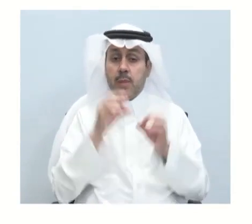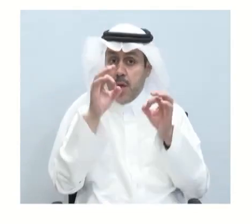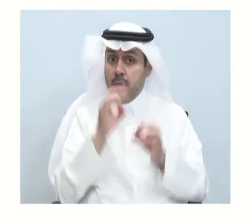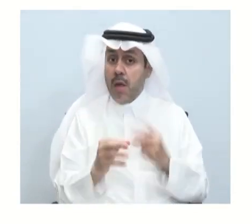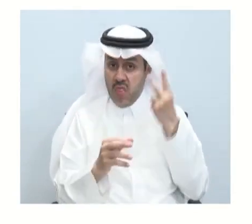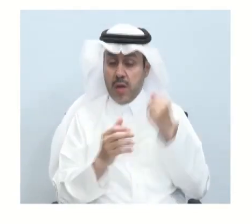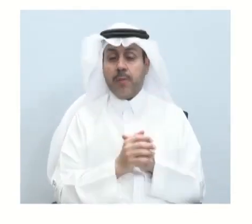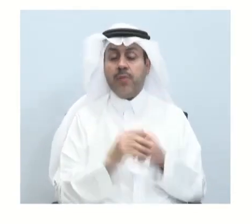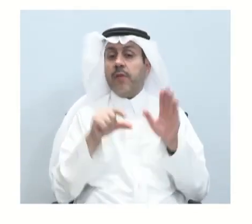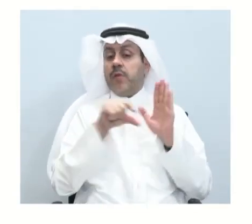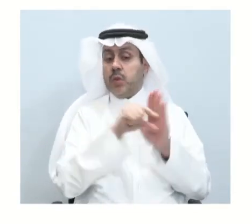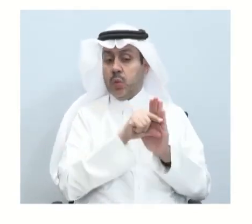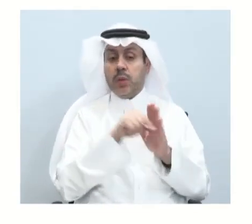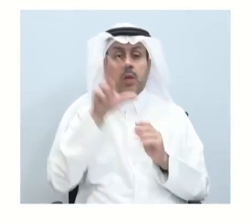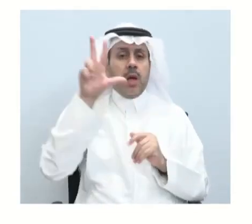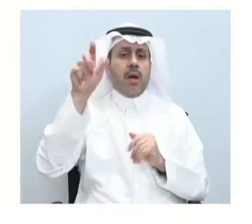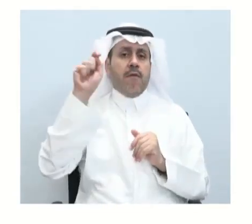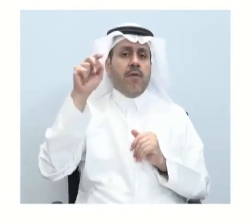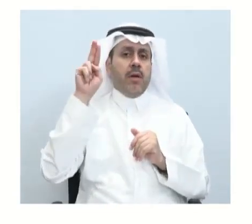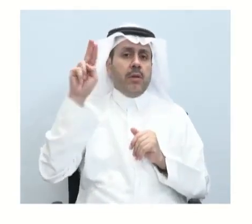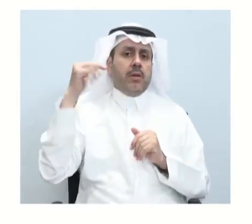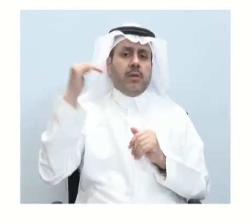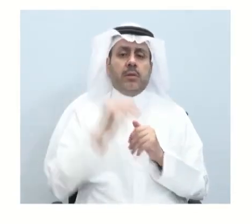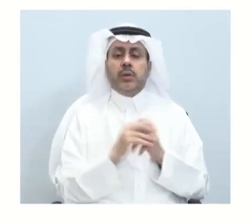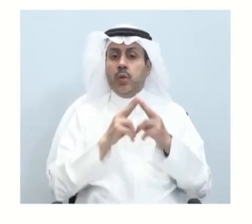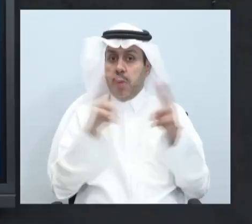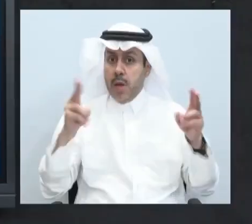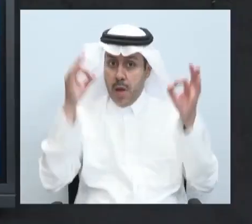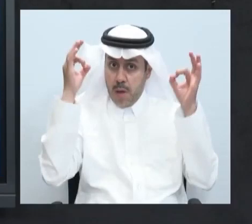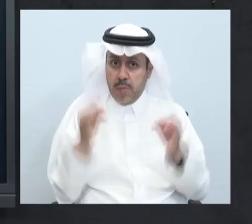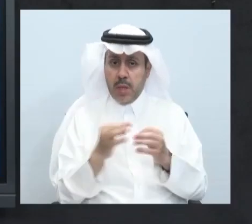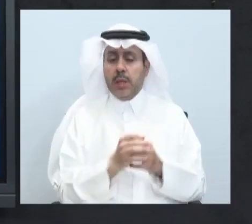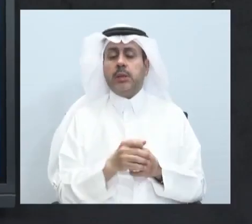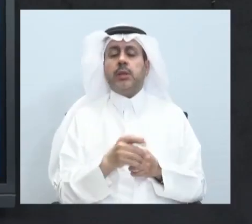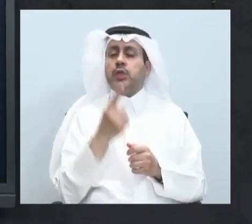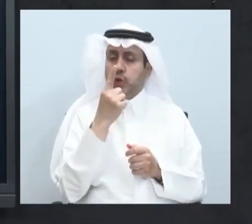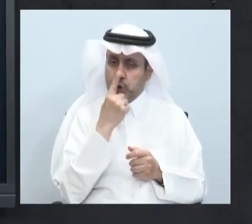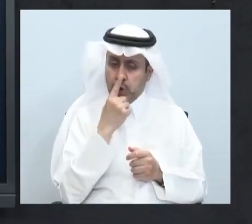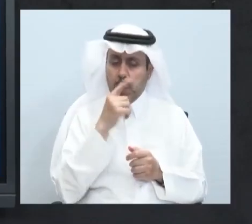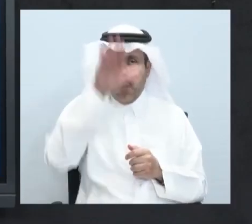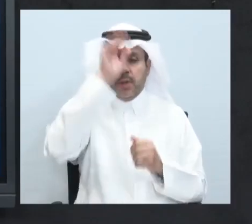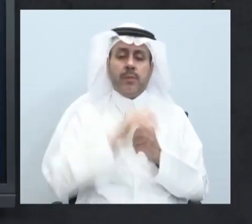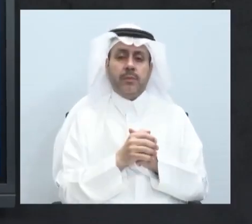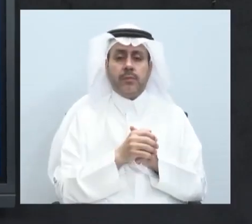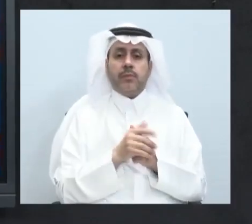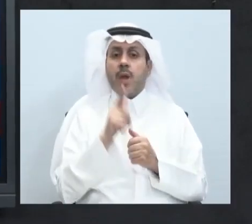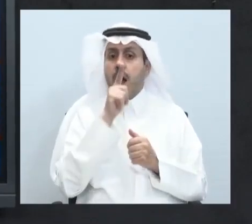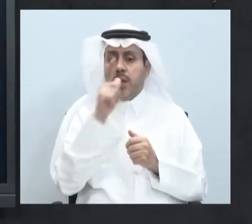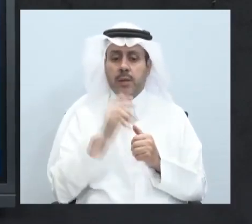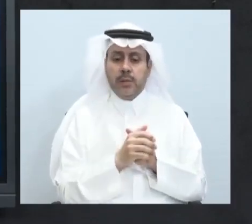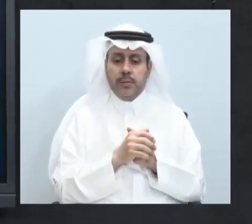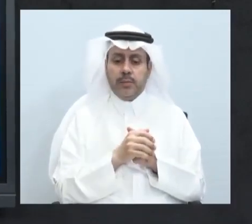لكم في سوره الفتح ايه عظيمه تبين ين ايضا اهميه البيعه الشرعيه يقول الله جل